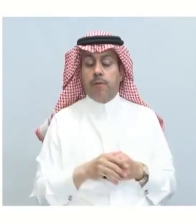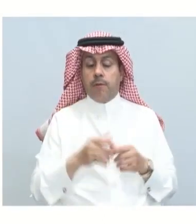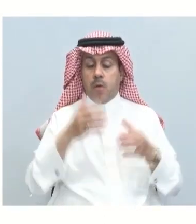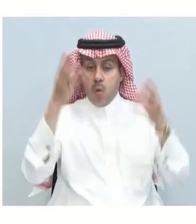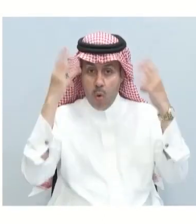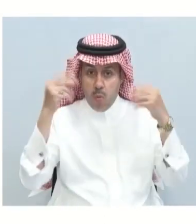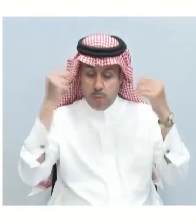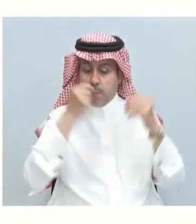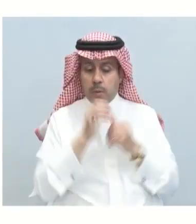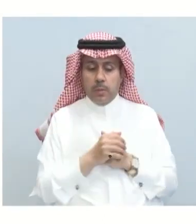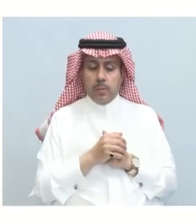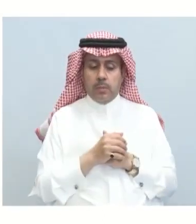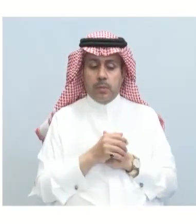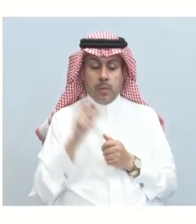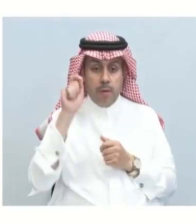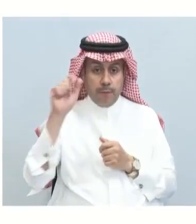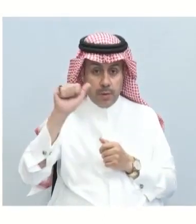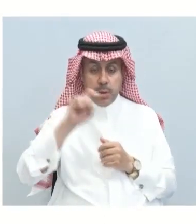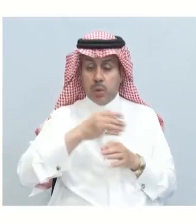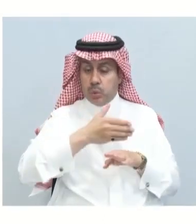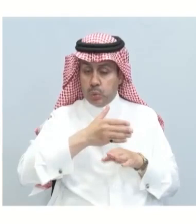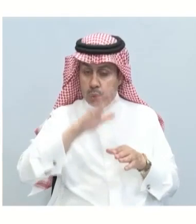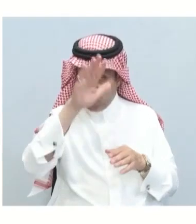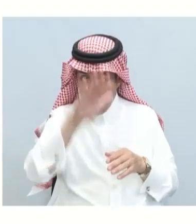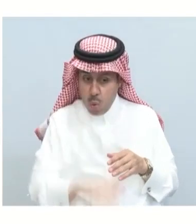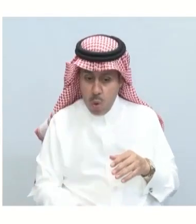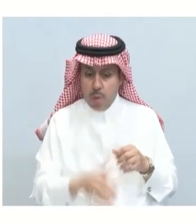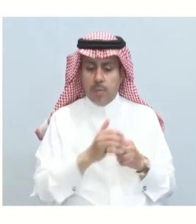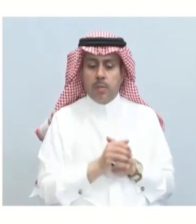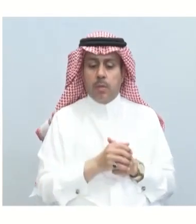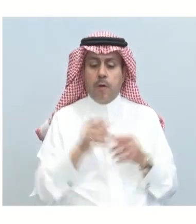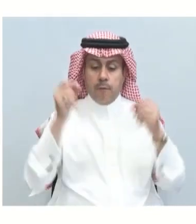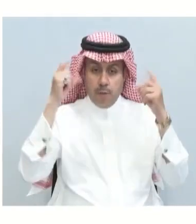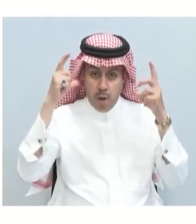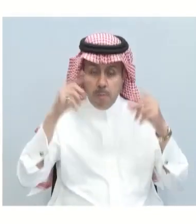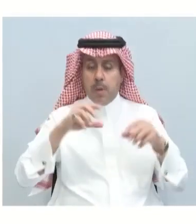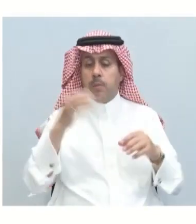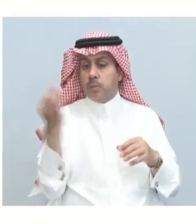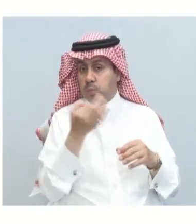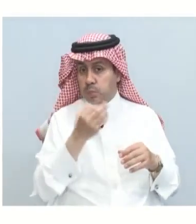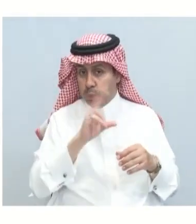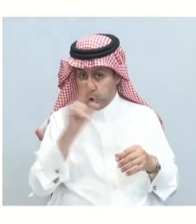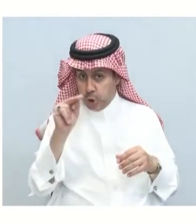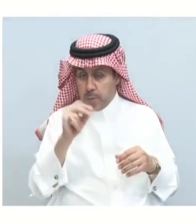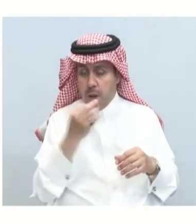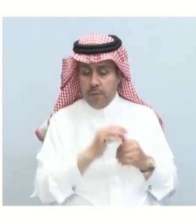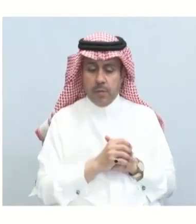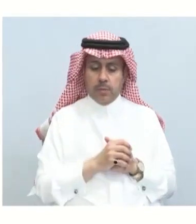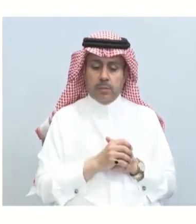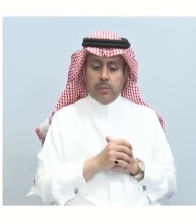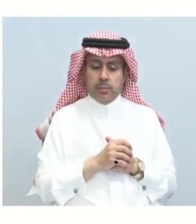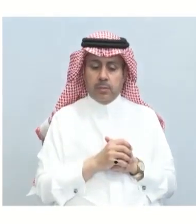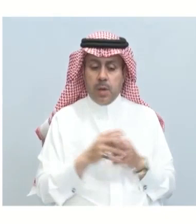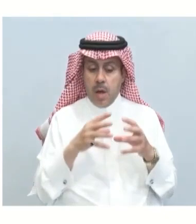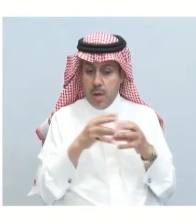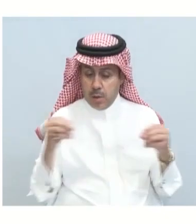المتشابه اللفظي كذلك الزركشي رحمه الله بين هذا العلم المتشابه اللفظي في كتاب الله تعالى والذي عرفه بقوله اي